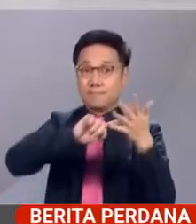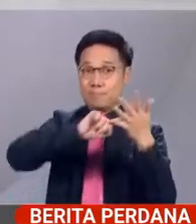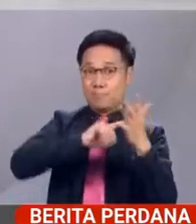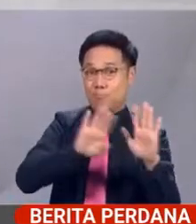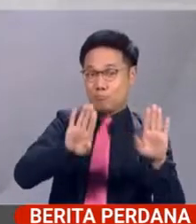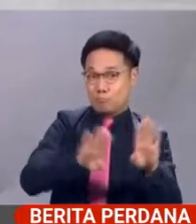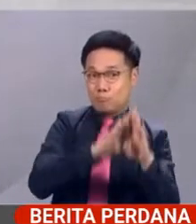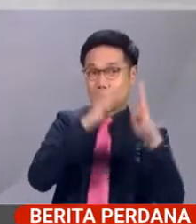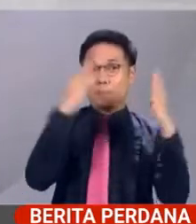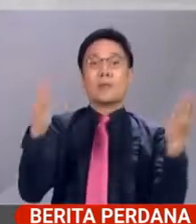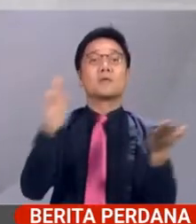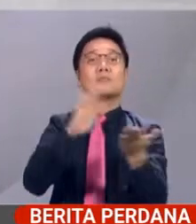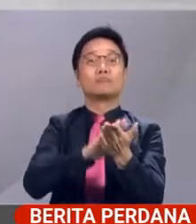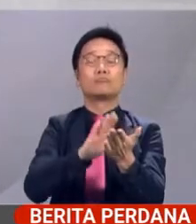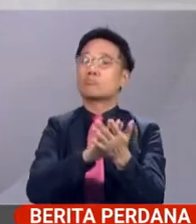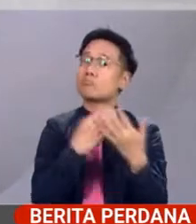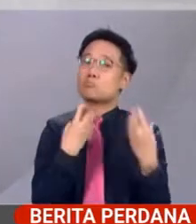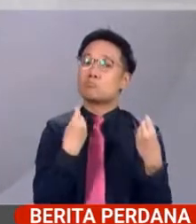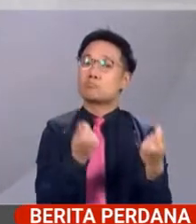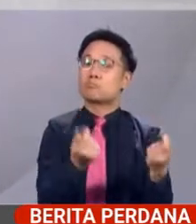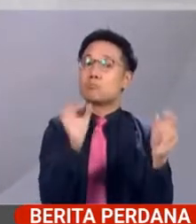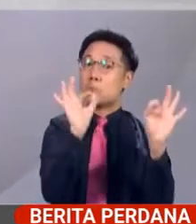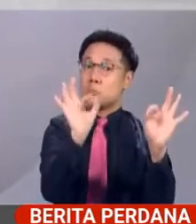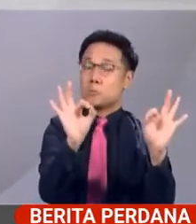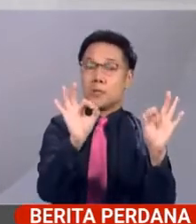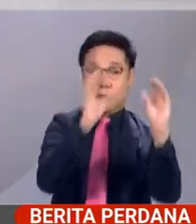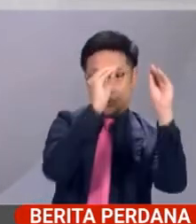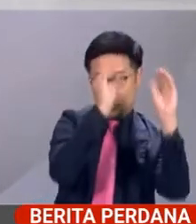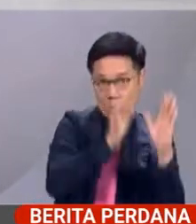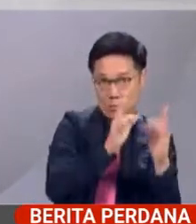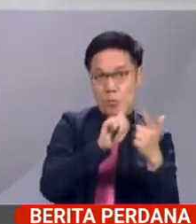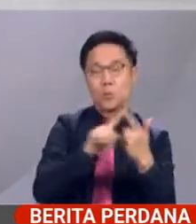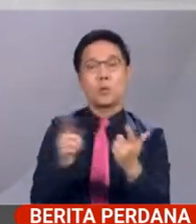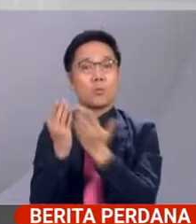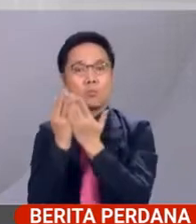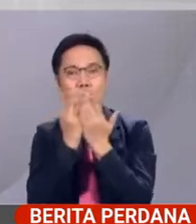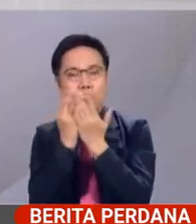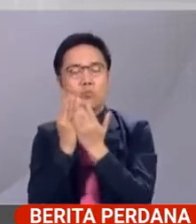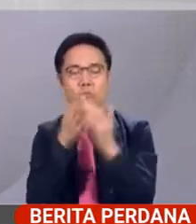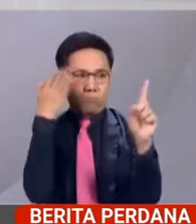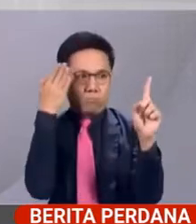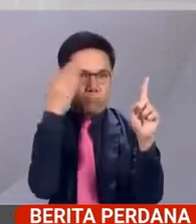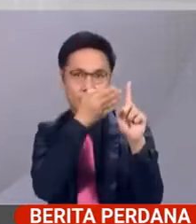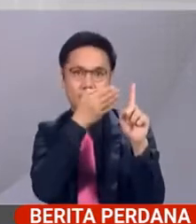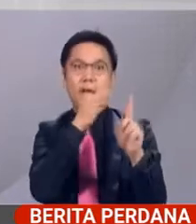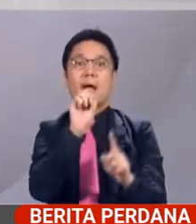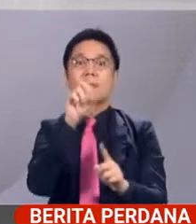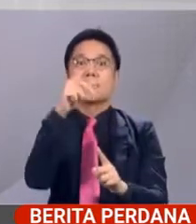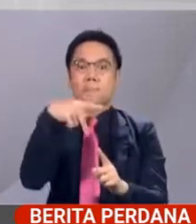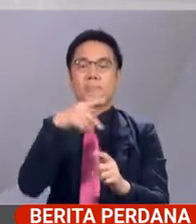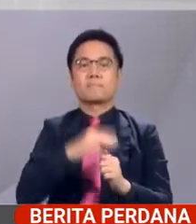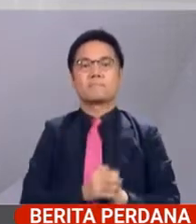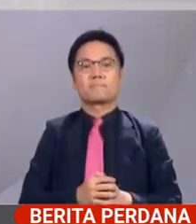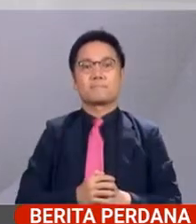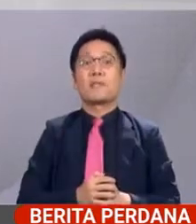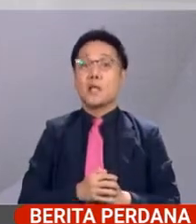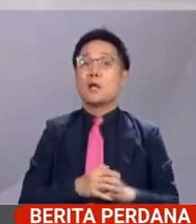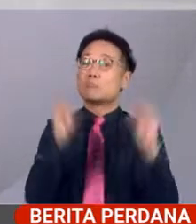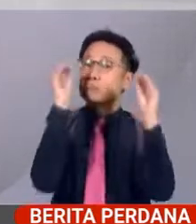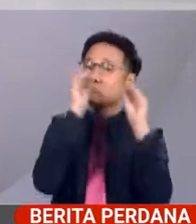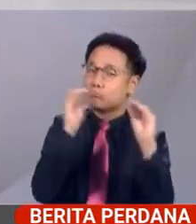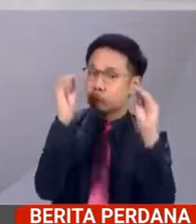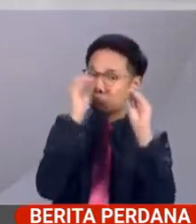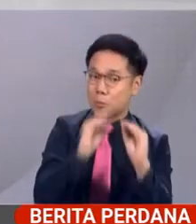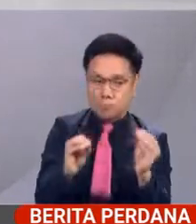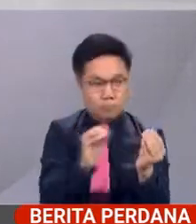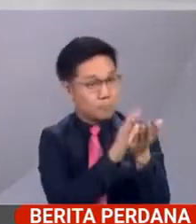Persekolahan berjalan lancar dengan pelajar dan guru mengamalkan prosedur operasi standar SOP yang ditetapkan serta proses pengajaran dan